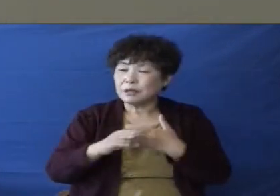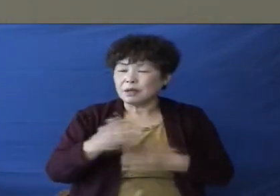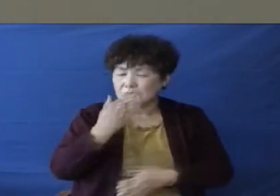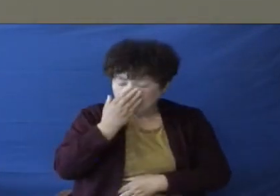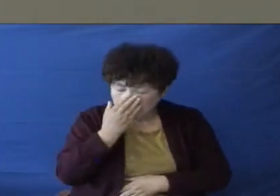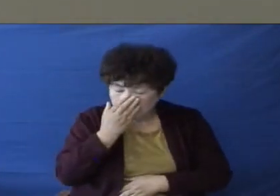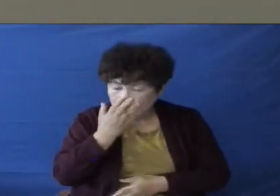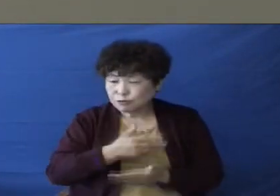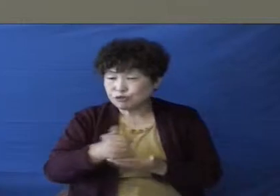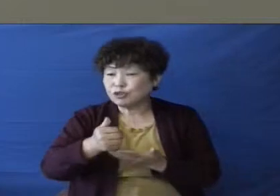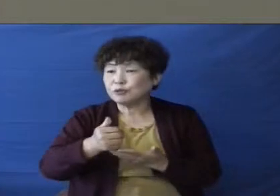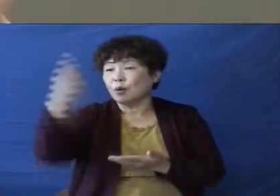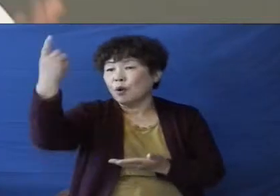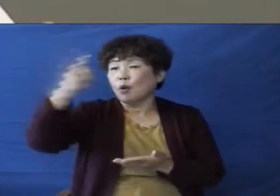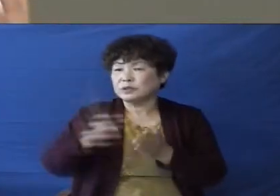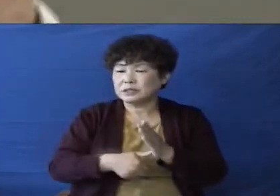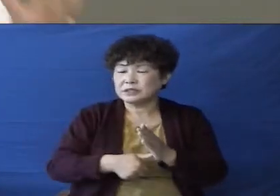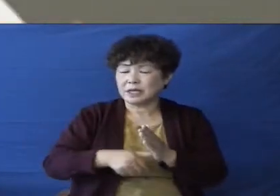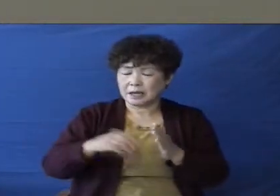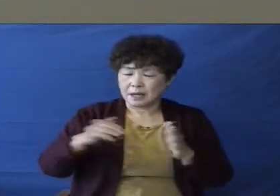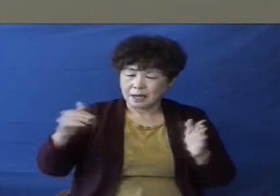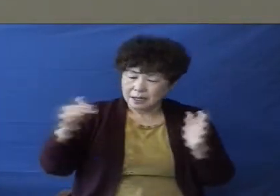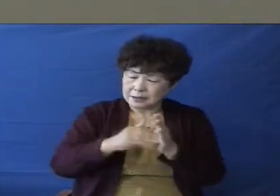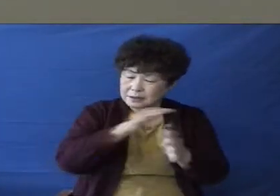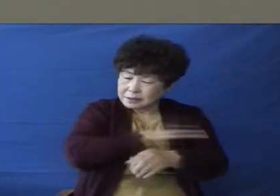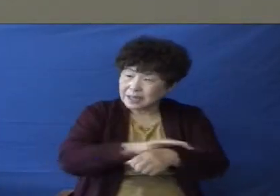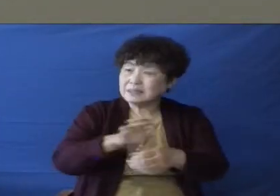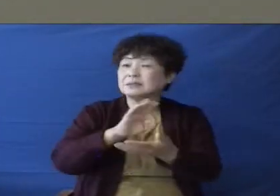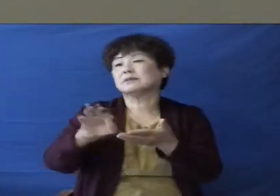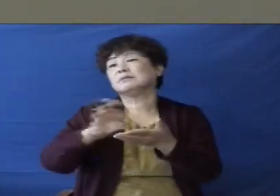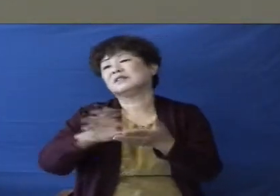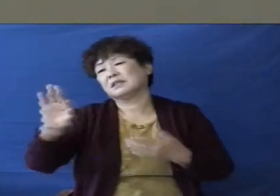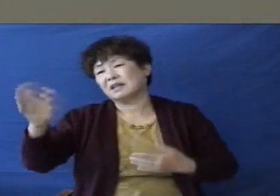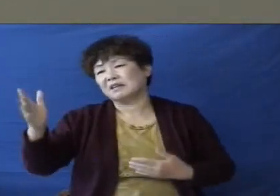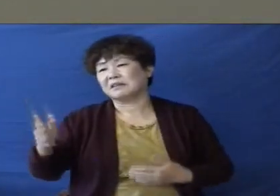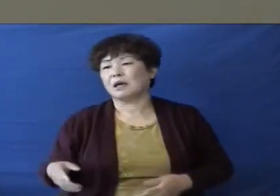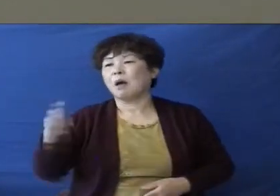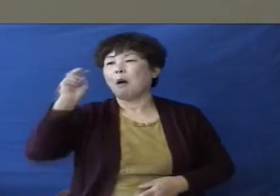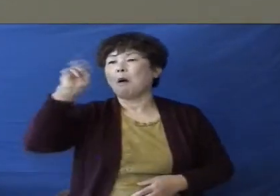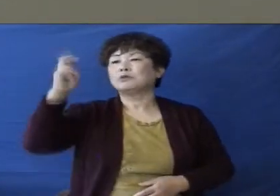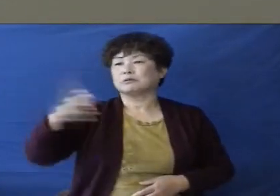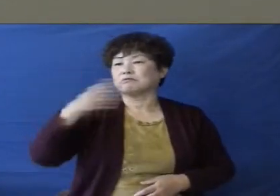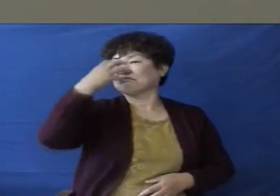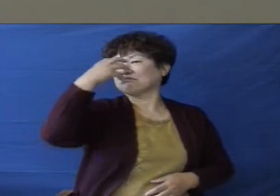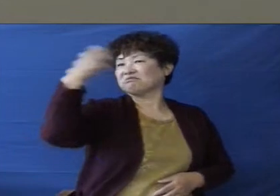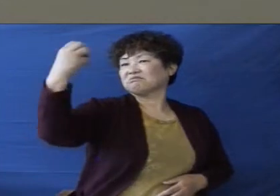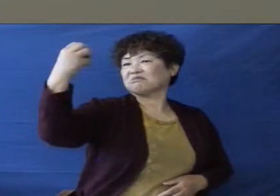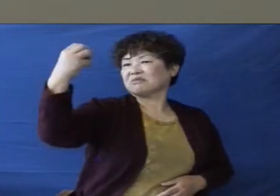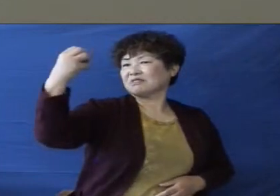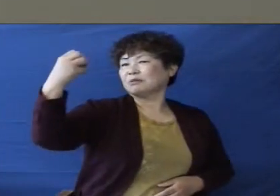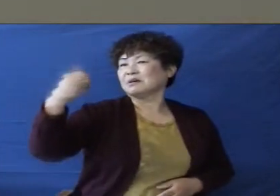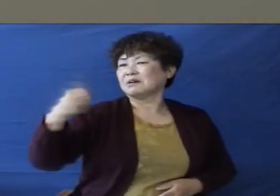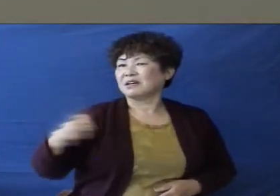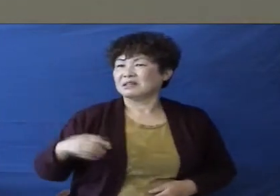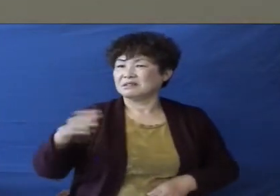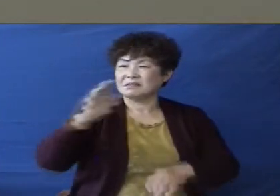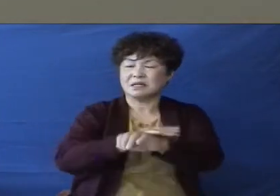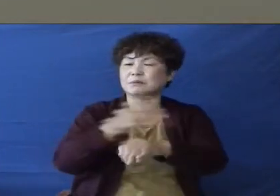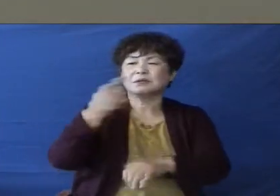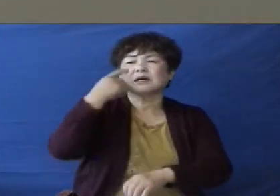때까지 그 은사를 겸손하게 활용할 수 있을까 라고 했을 때 지금도 둘이 없습니다